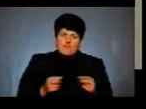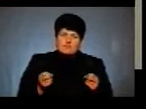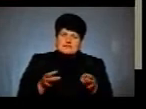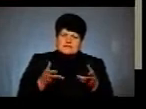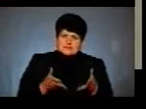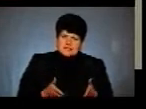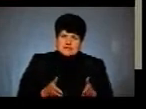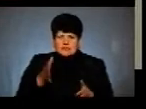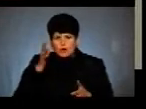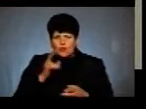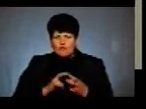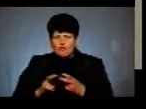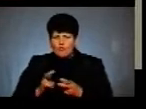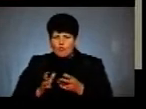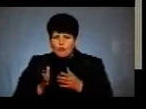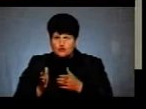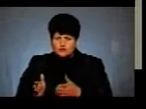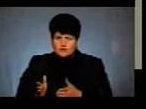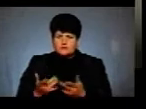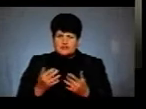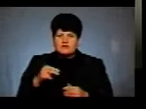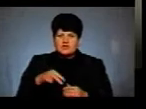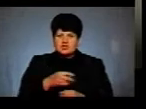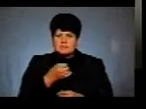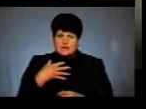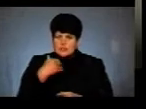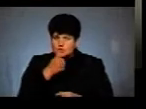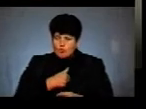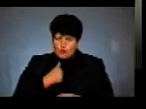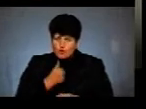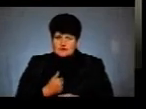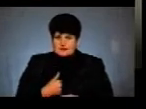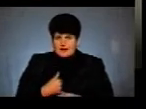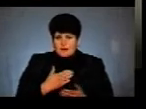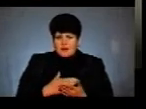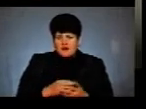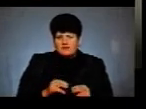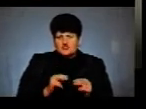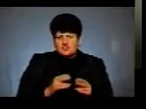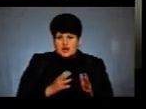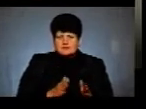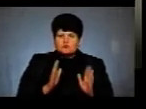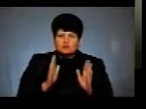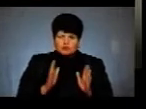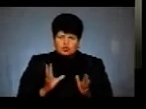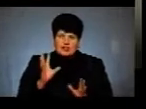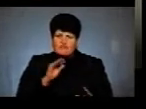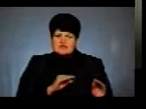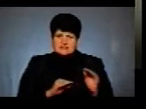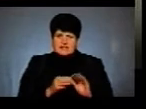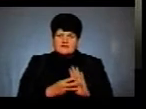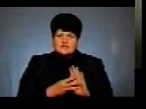мої наукові пошуки, оскільки в 2015 році я якраз мав честь бути в складі